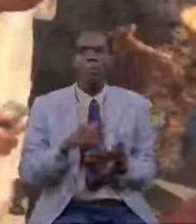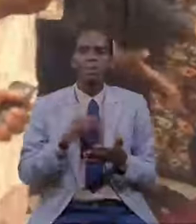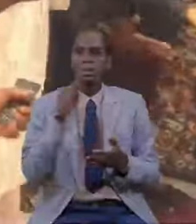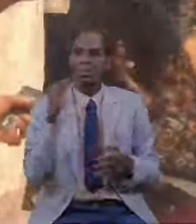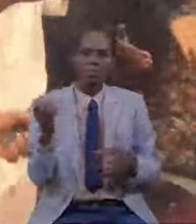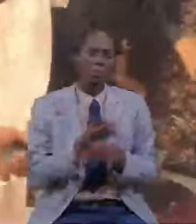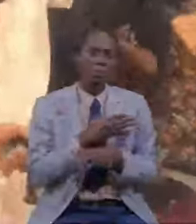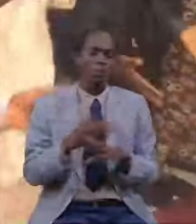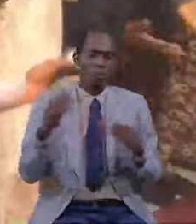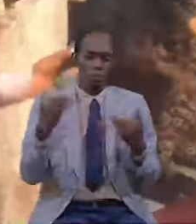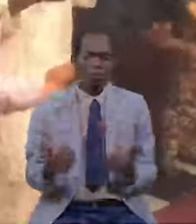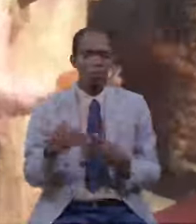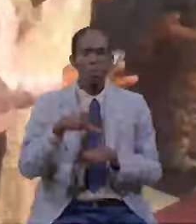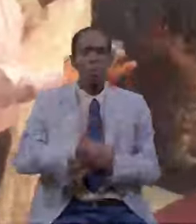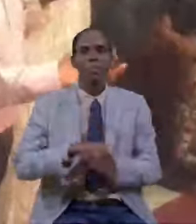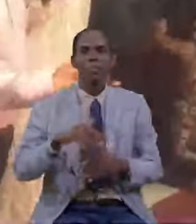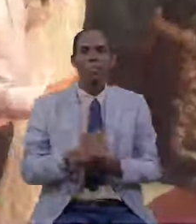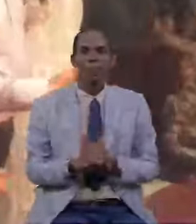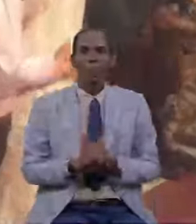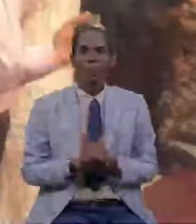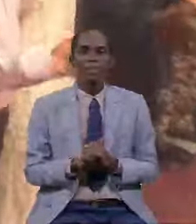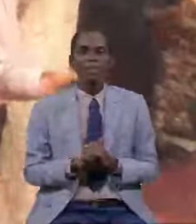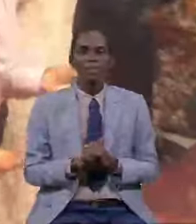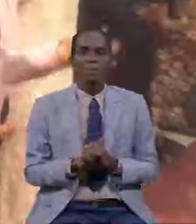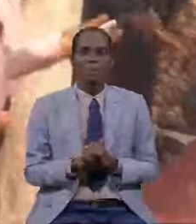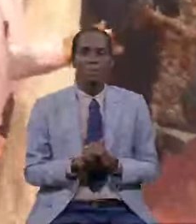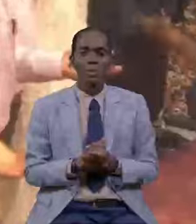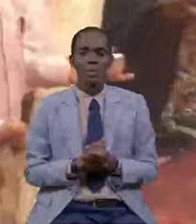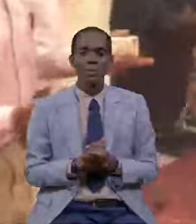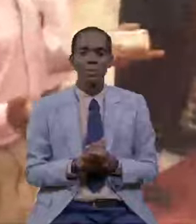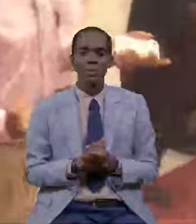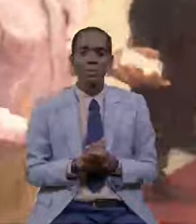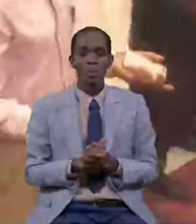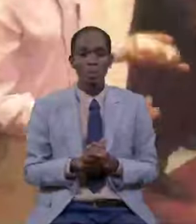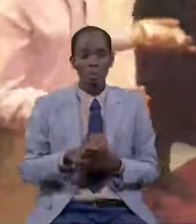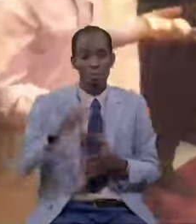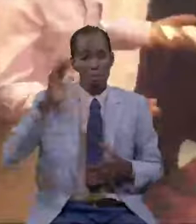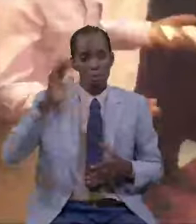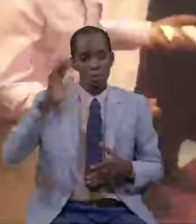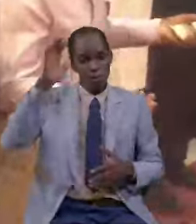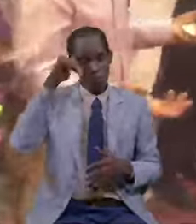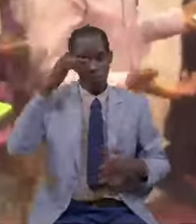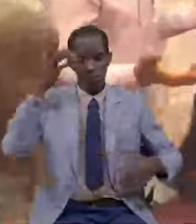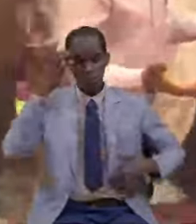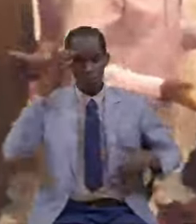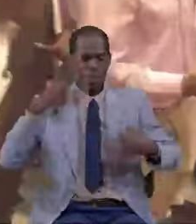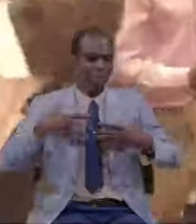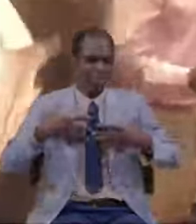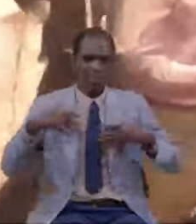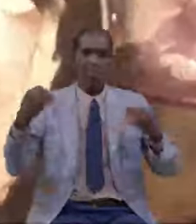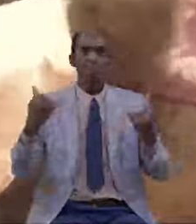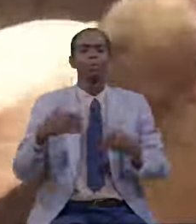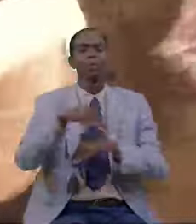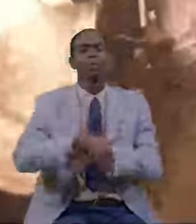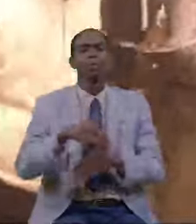va se déplacer ce soir. La maladie incurable guérit ce soir.